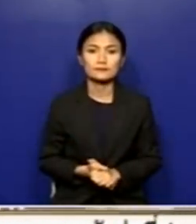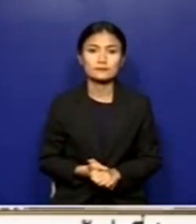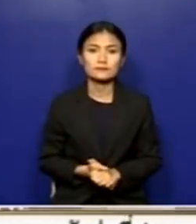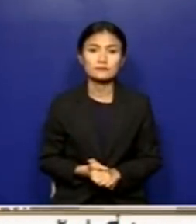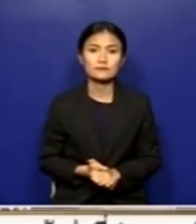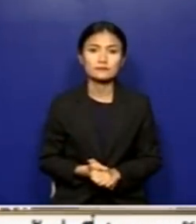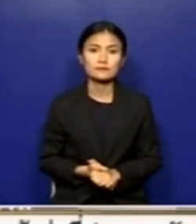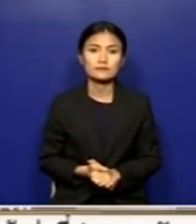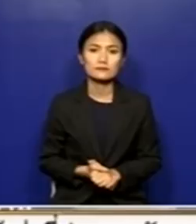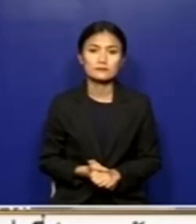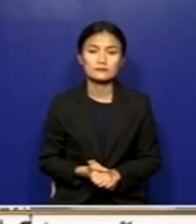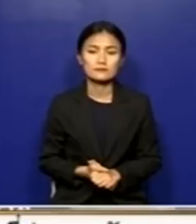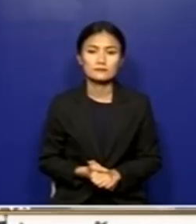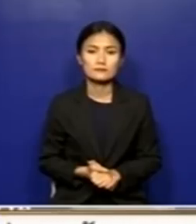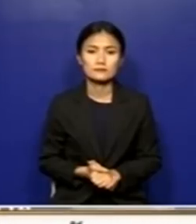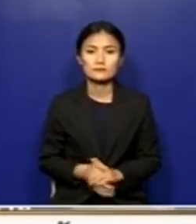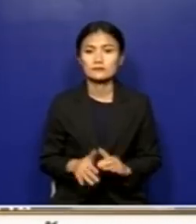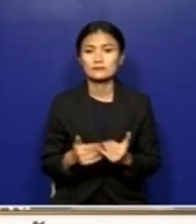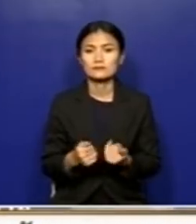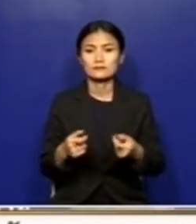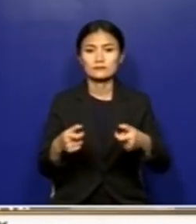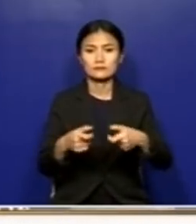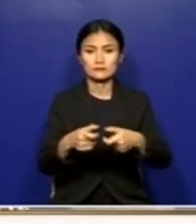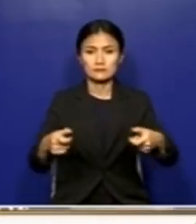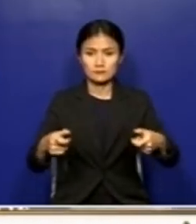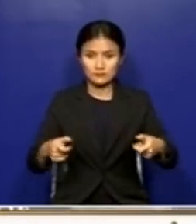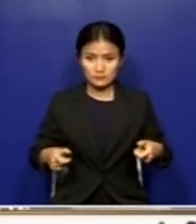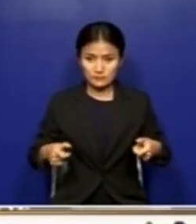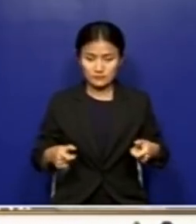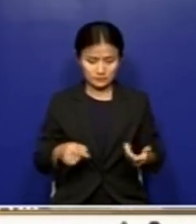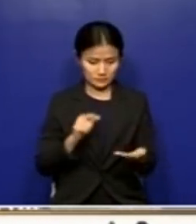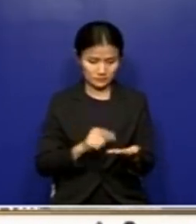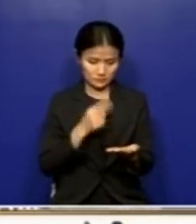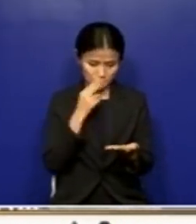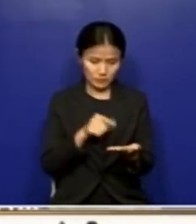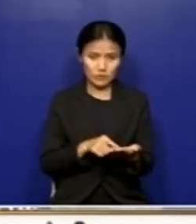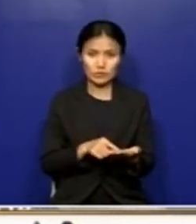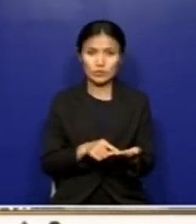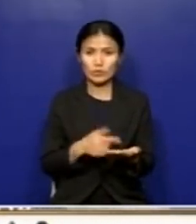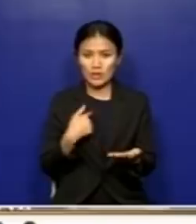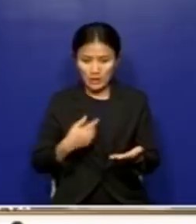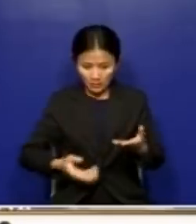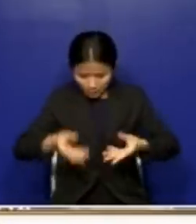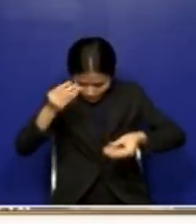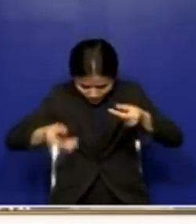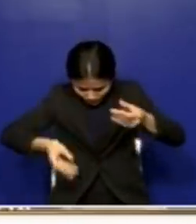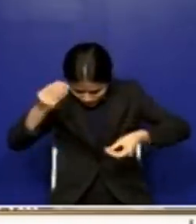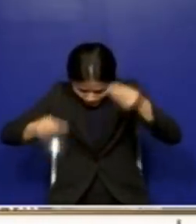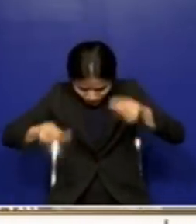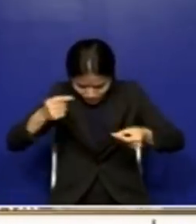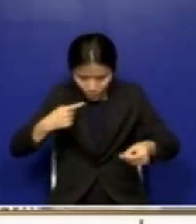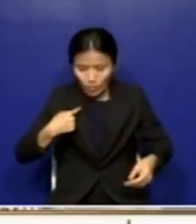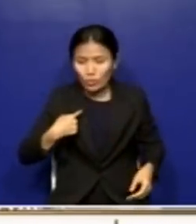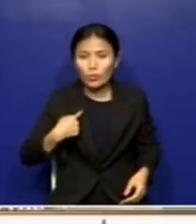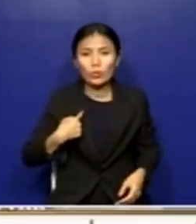จากที่ดูรายงาน รูปเล่มที่ออกมานี้ดีฉันเกือบแทบ เจ dewหาว่า เหู่บนโต๊และวางไตรงไหนเพรว่าบางยก่่วาระการประชุม MBA